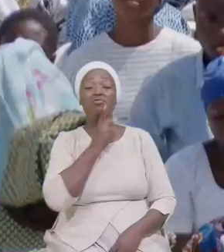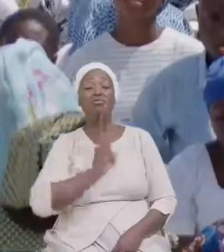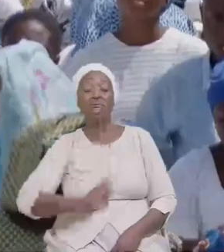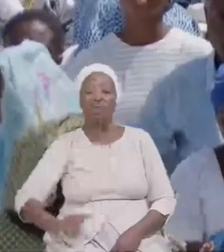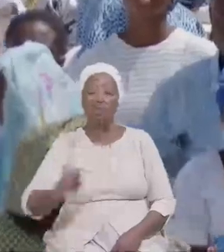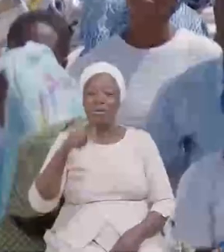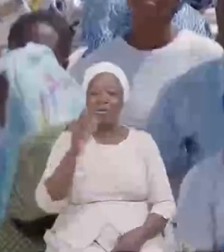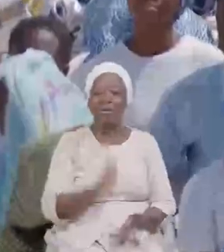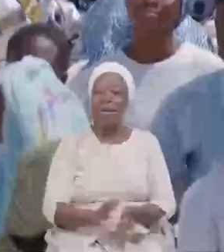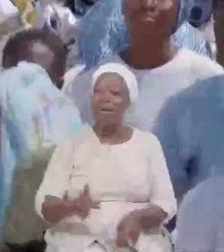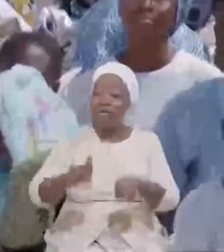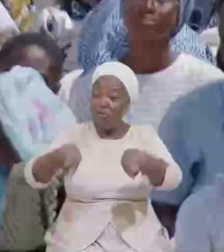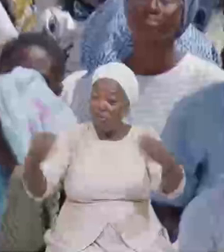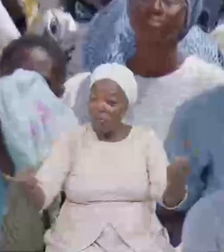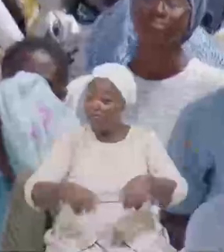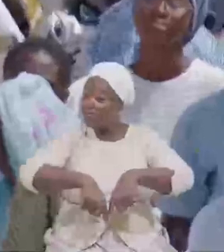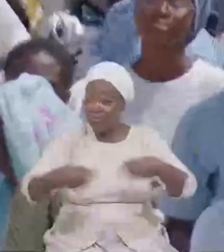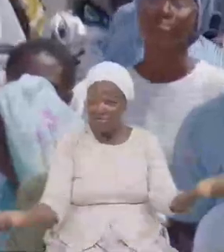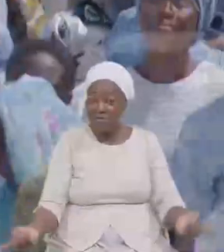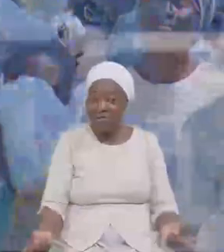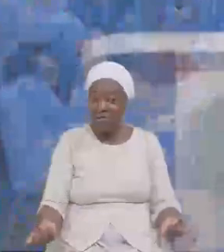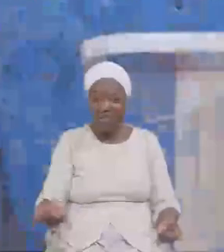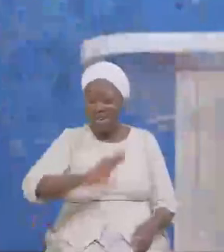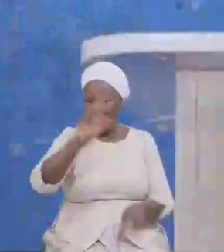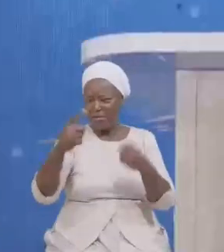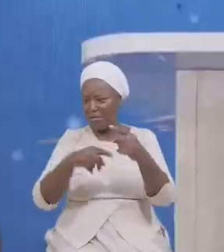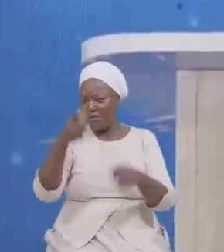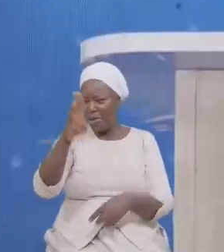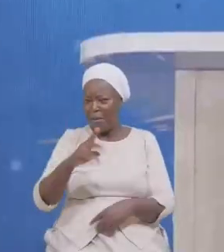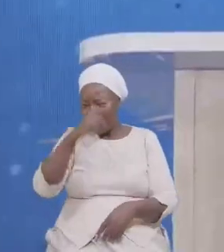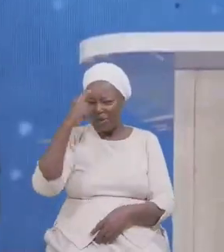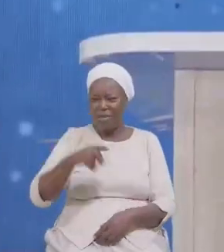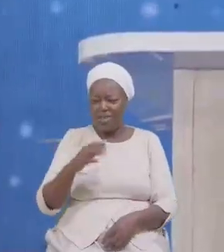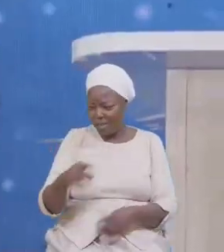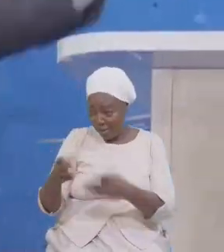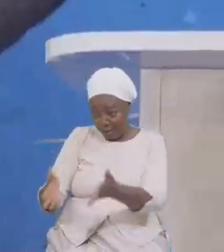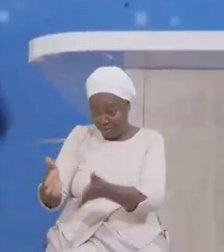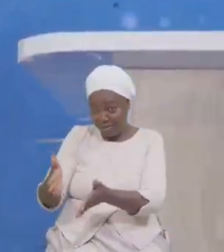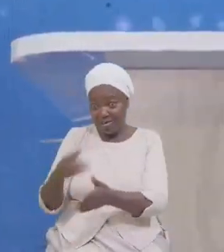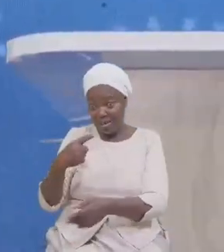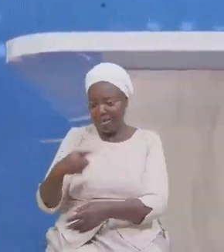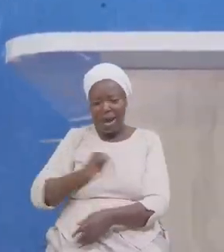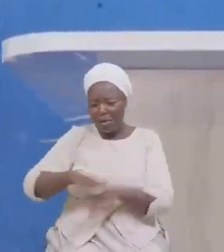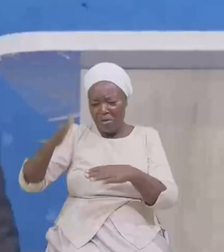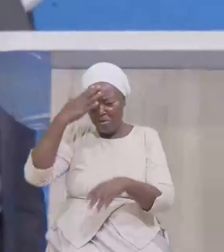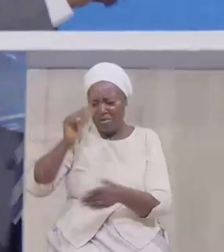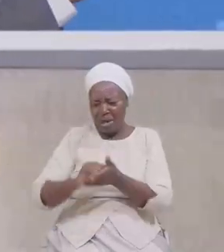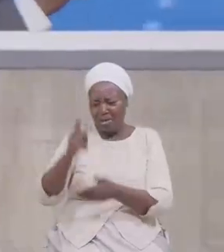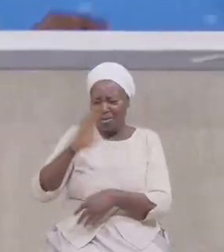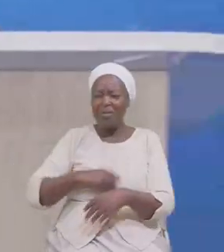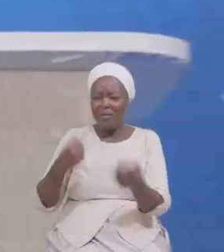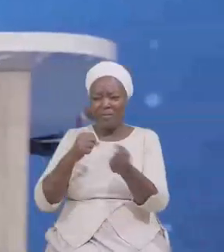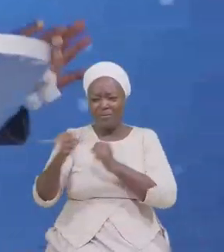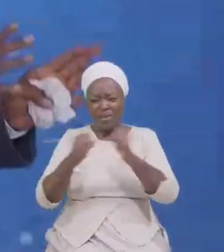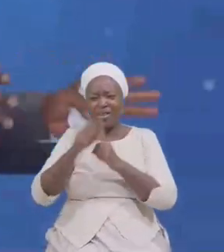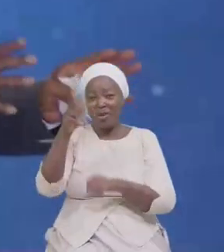Partis. Ils ne sont pas allés à Dieu. Parce qu'il a dit, je ne connais pas ce Dieu. Il combattait Dieu. Il est allé de l'autre côté. C'est ce que